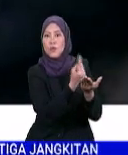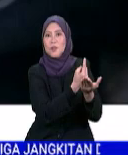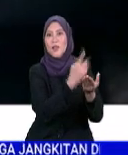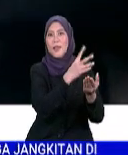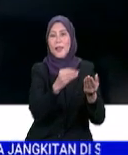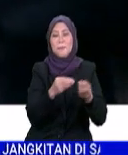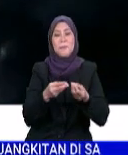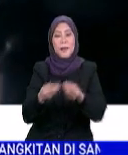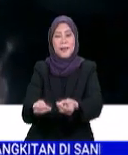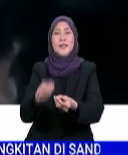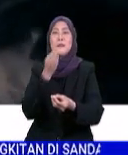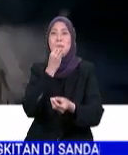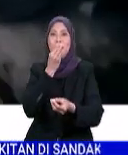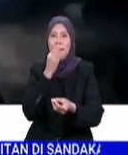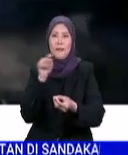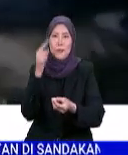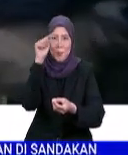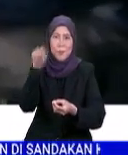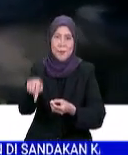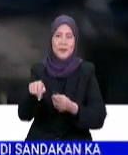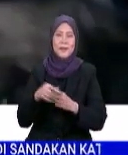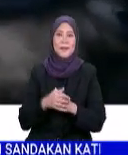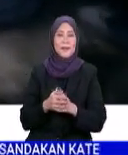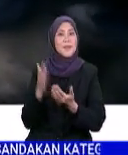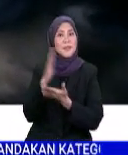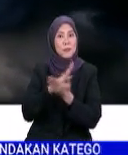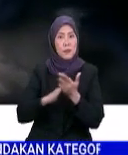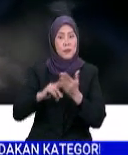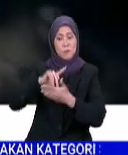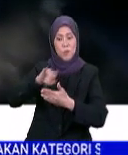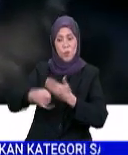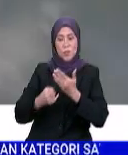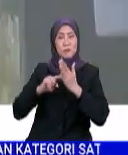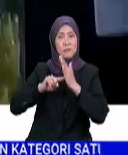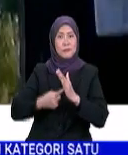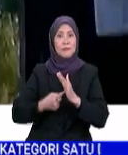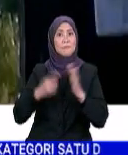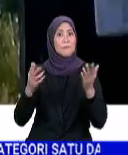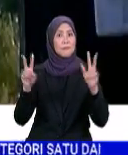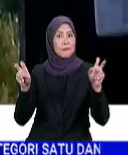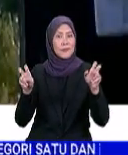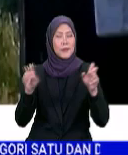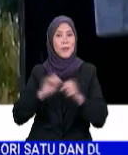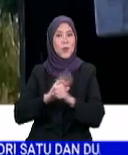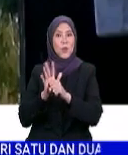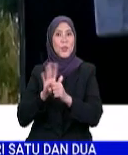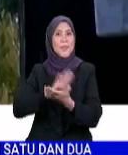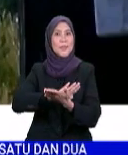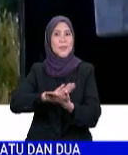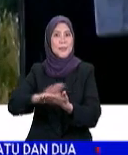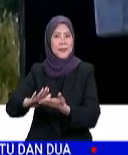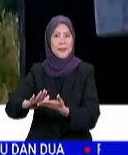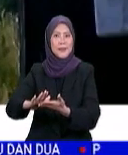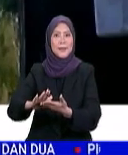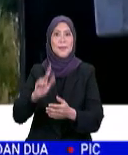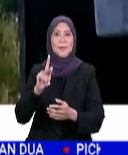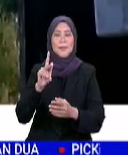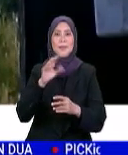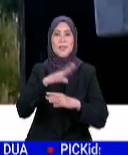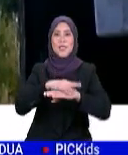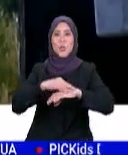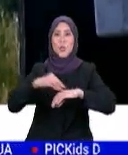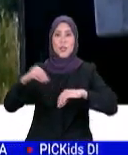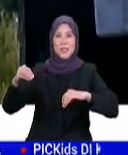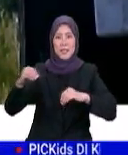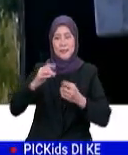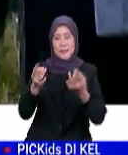makanan kepada haiwan itu. Usaha berkenaan merupakan sebahagian projek perintis dikenali sebagai Corbett Cleaning yang dilaksana The Keep Sweden